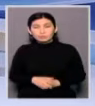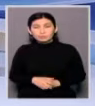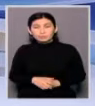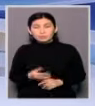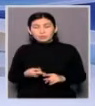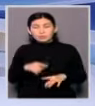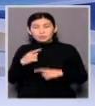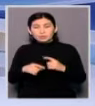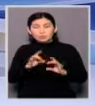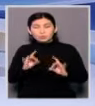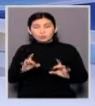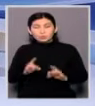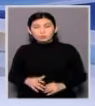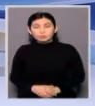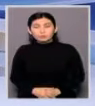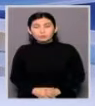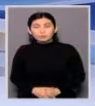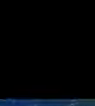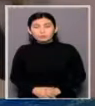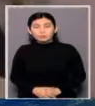Об этом в следующем сюжете.